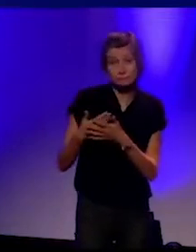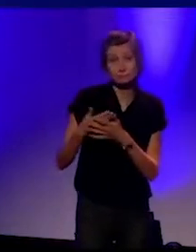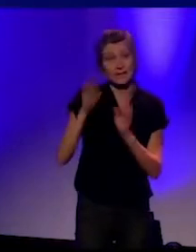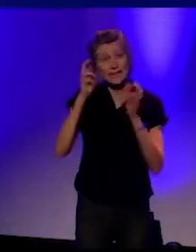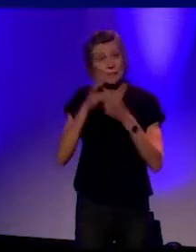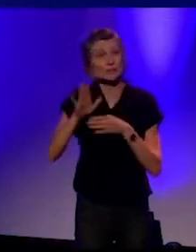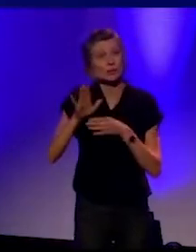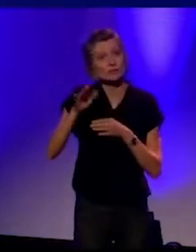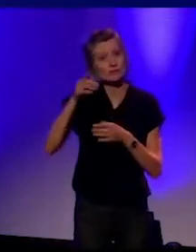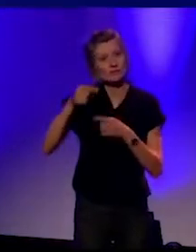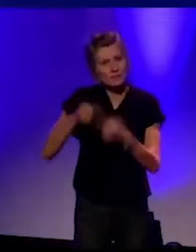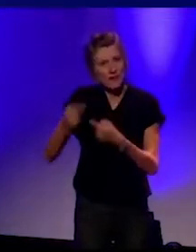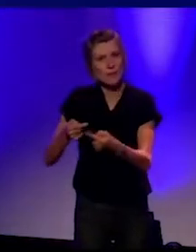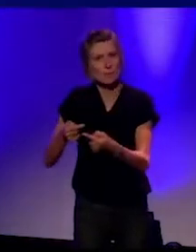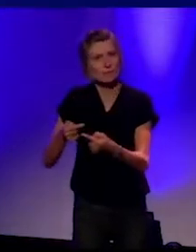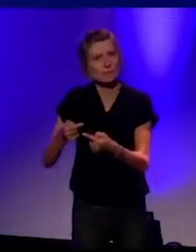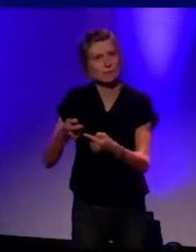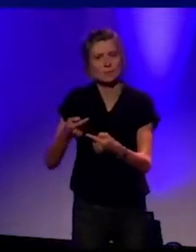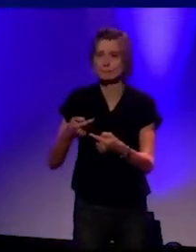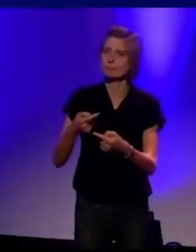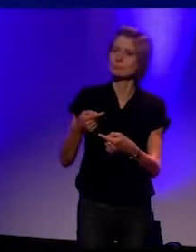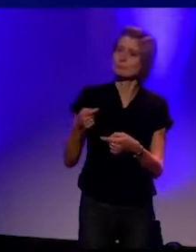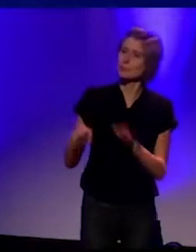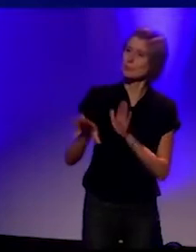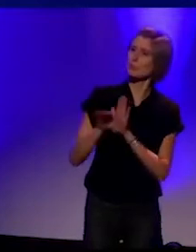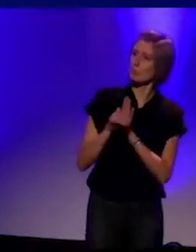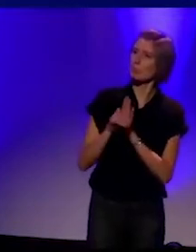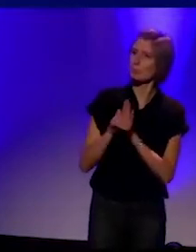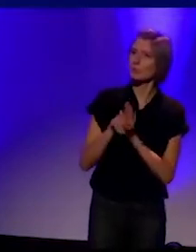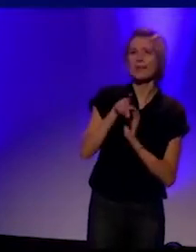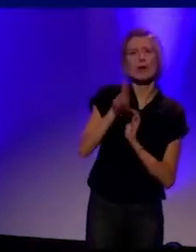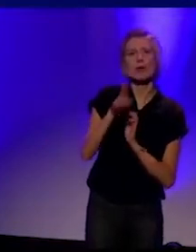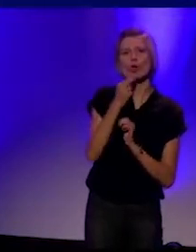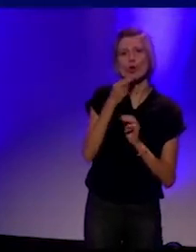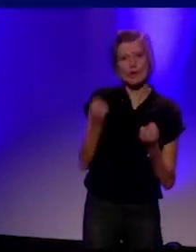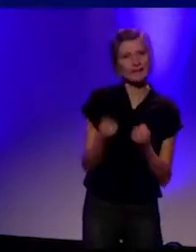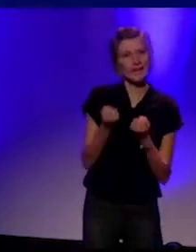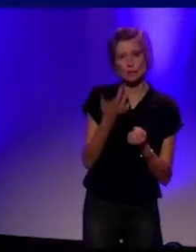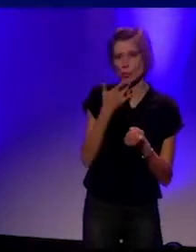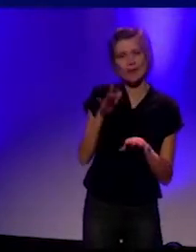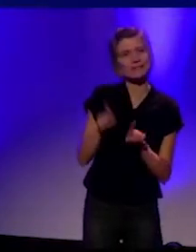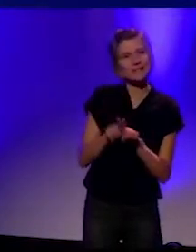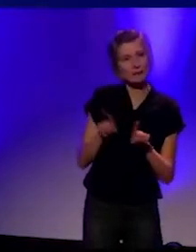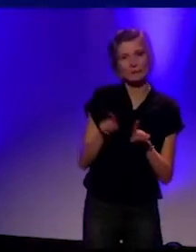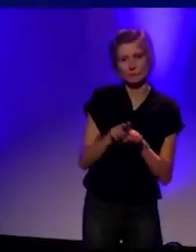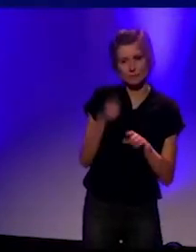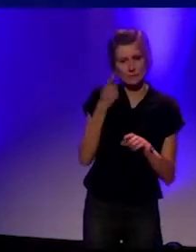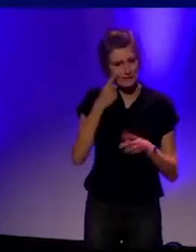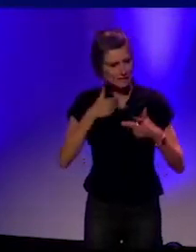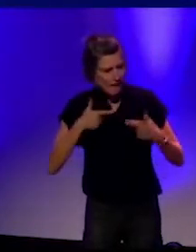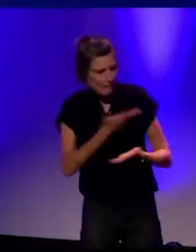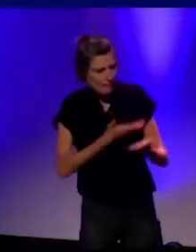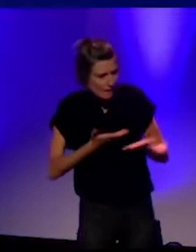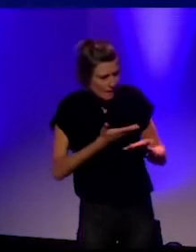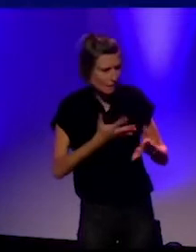een schoolvoorbeeld van waar KU Leuven Engage mag voor staan. Engagement voor en samen met die samenleving, voor,